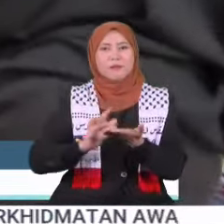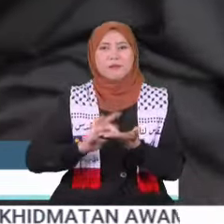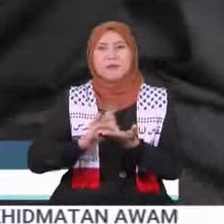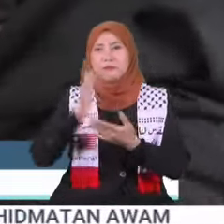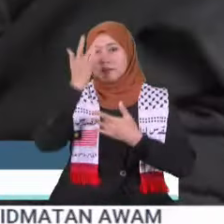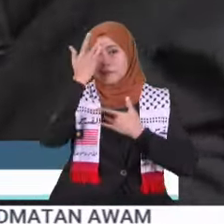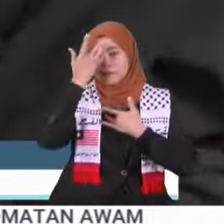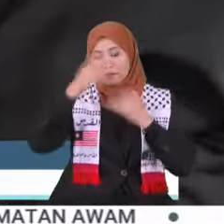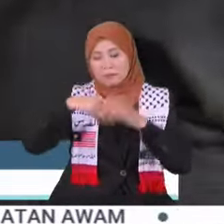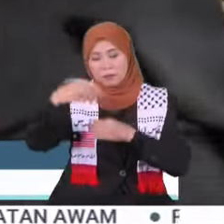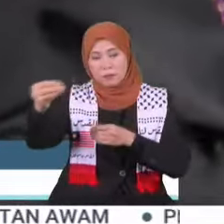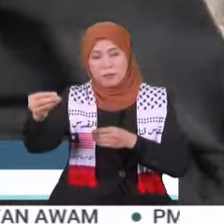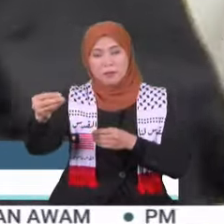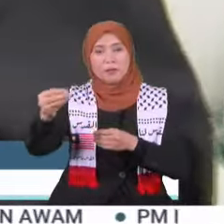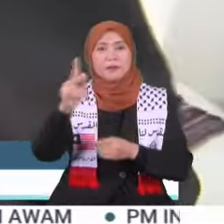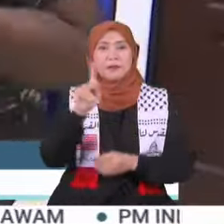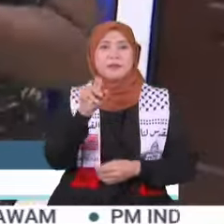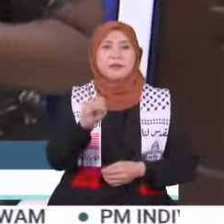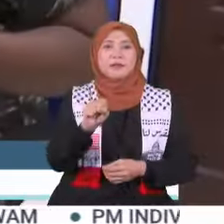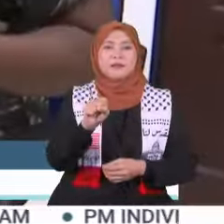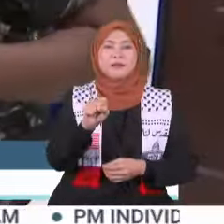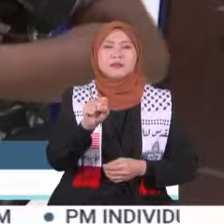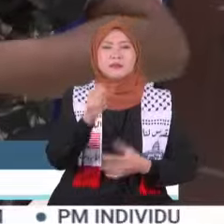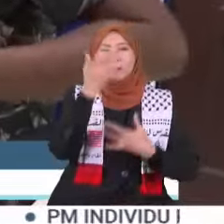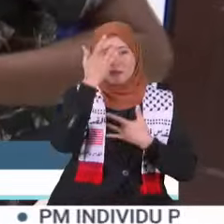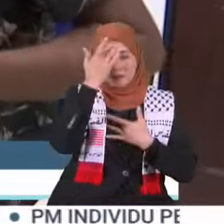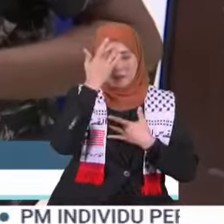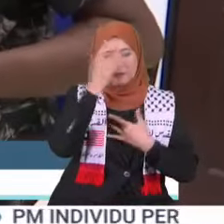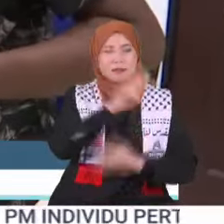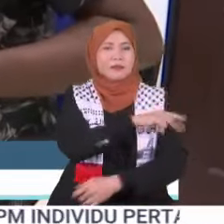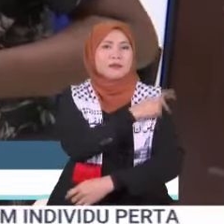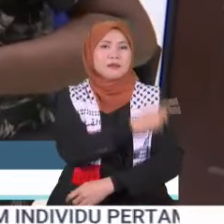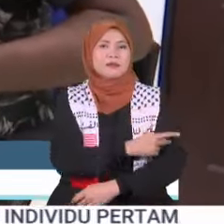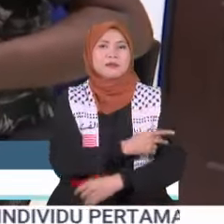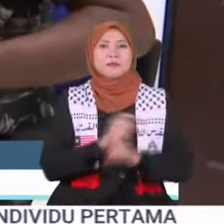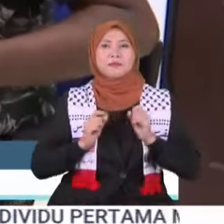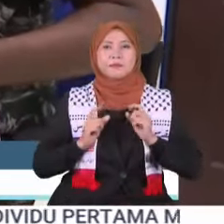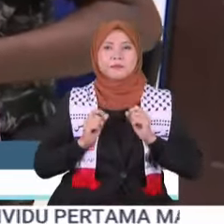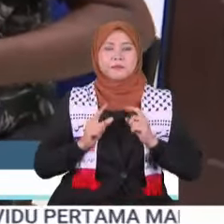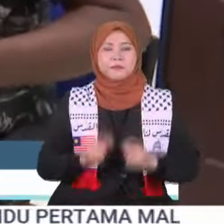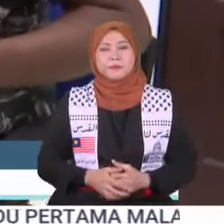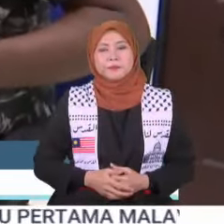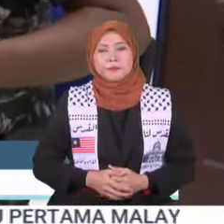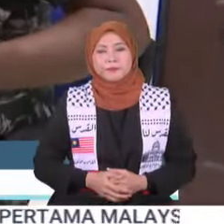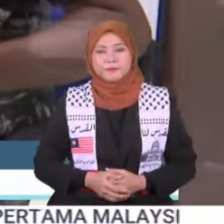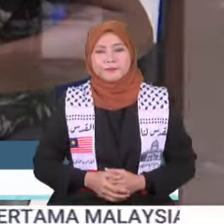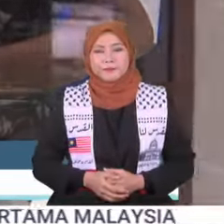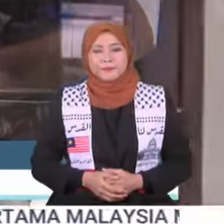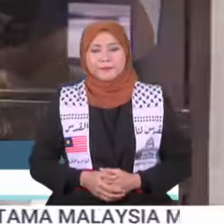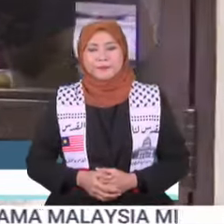rawatan pesakit luar bagi kes akut di klinik perubatan swasta.